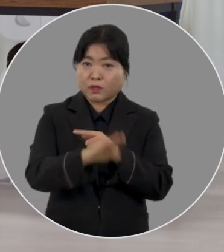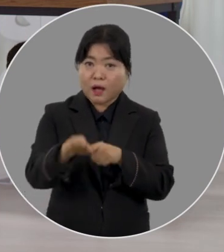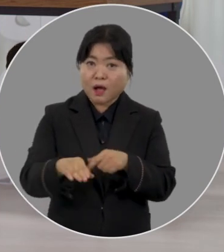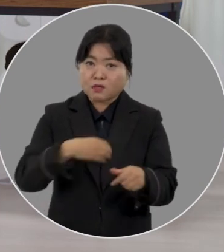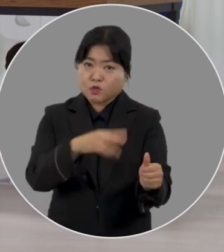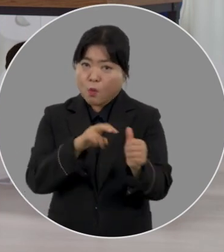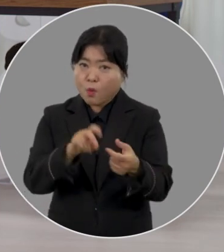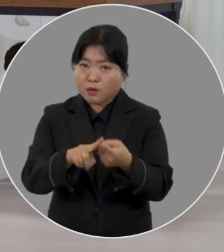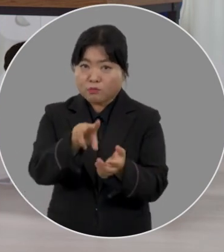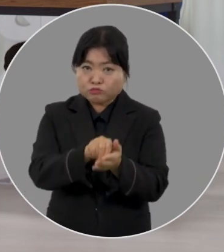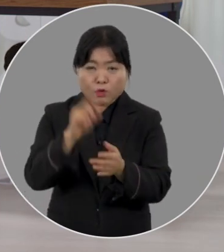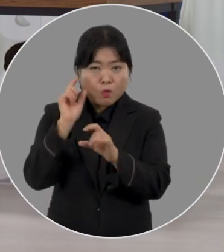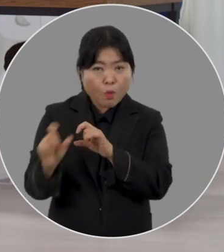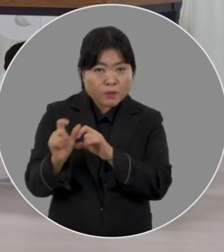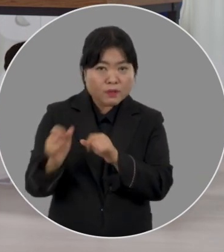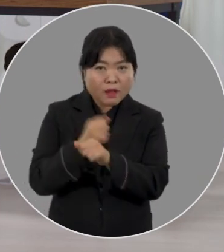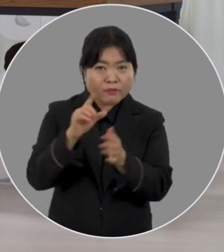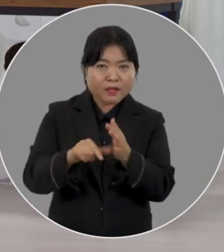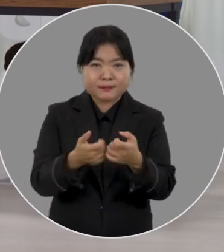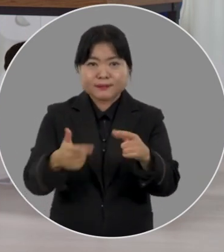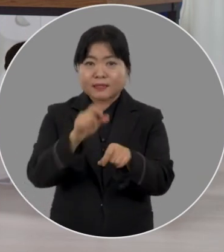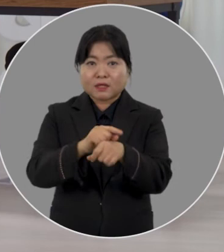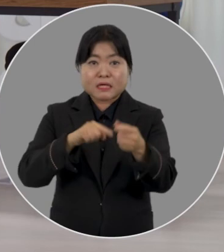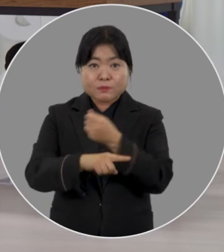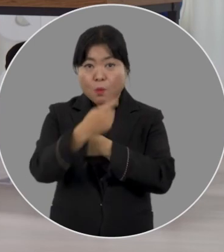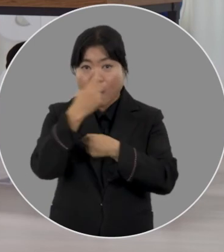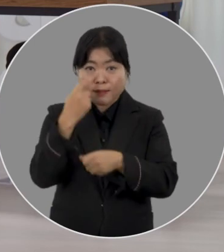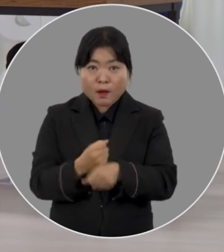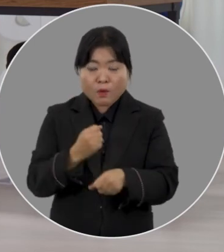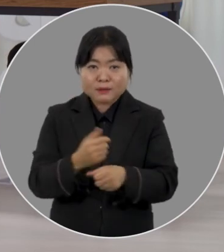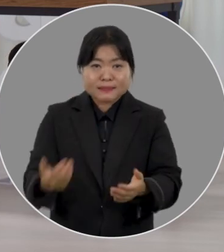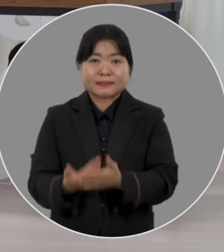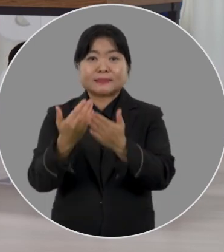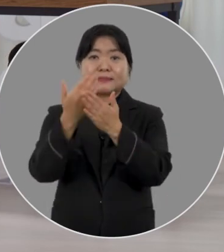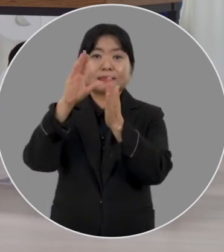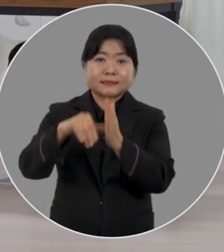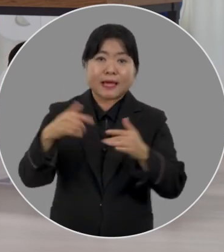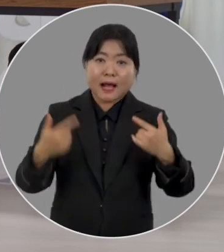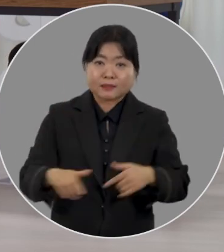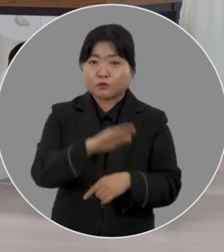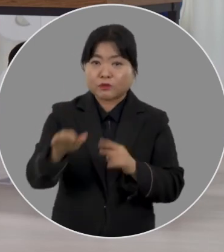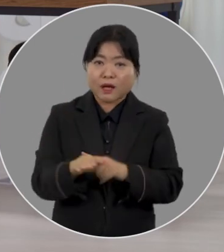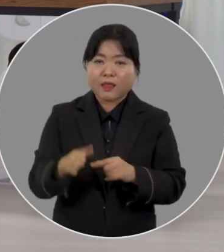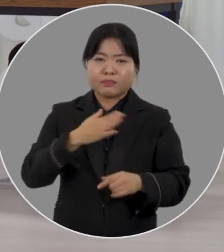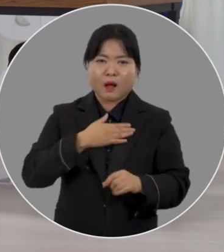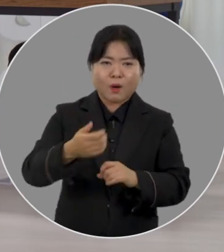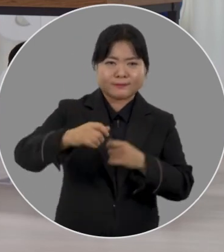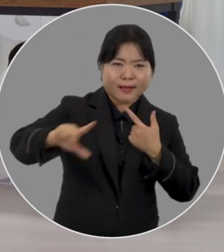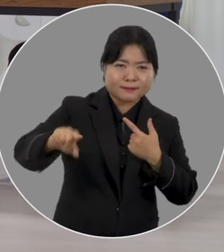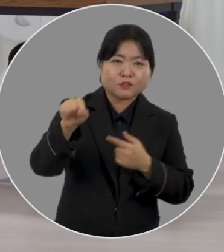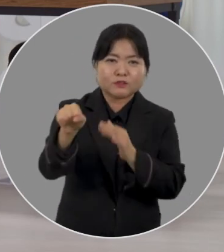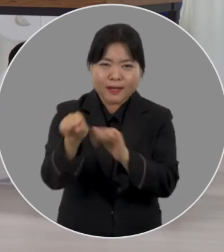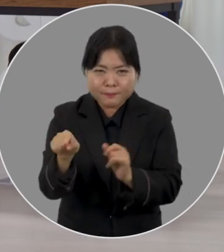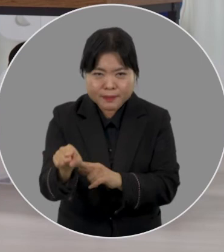혐오의 문제를 고민할 때 그 다양성의 의미를 확인하고 그것을 증진시킬 때 항상 우리가 나와 다른 저